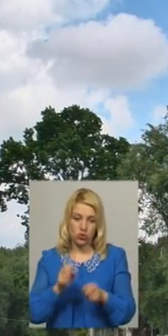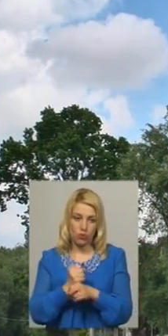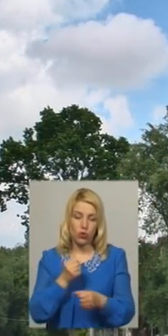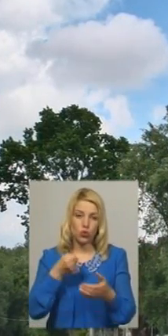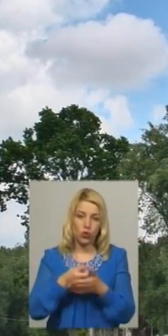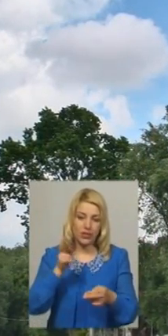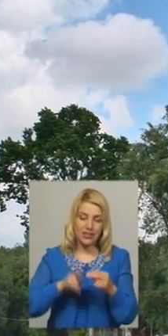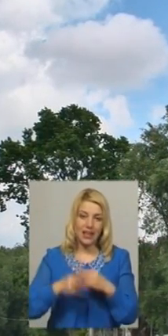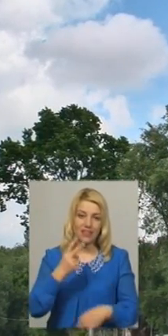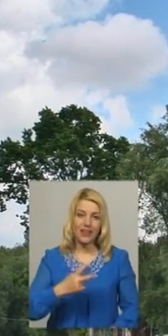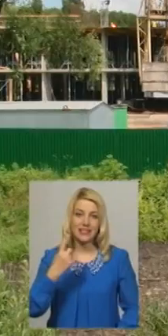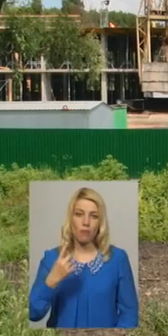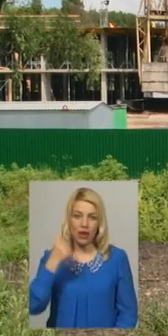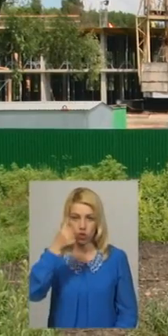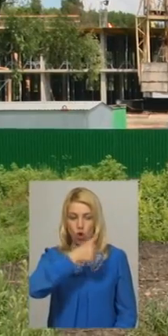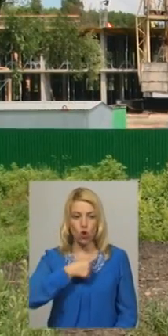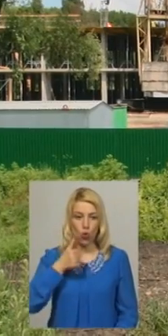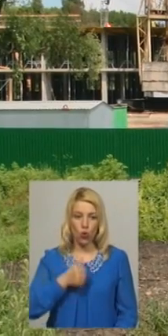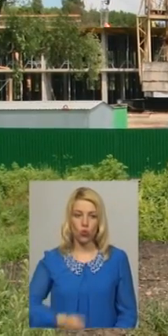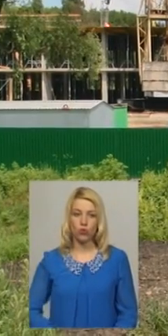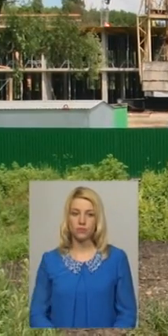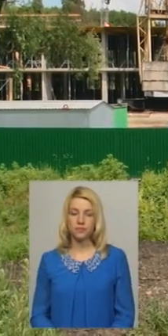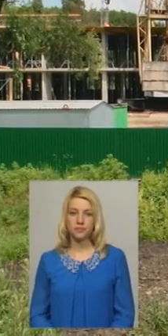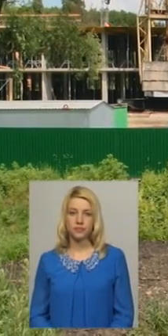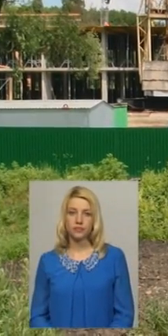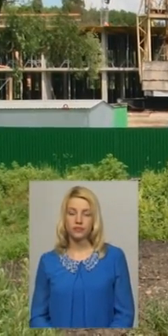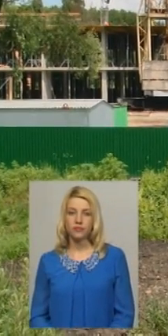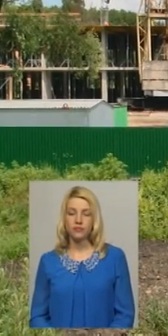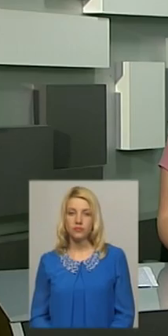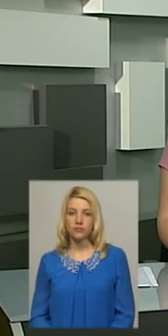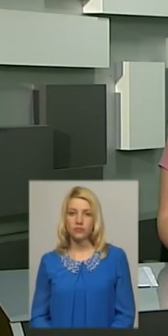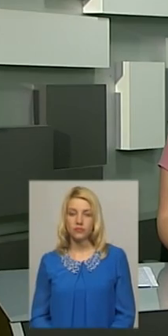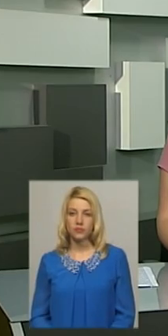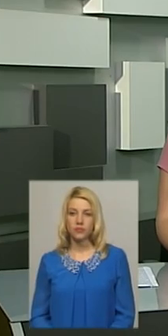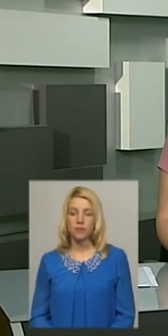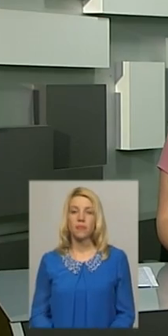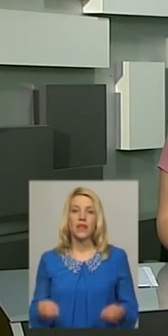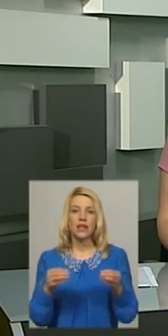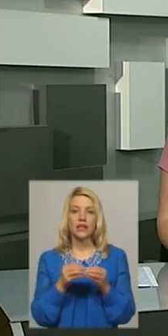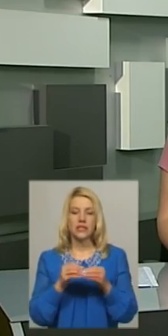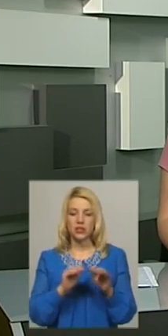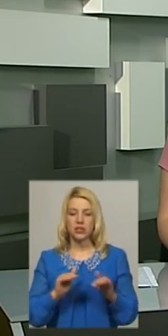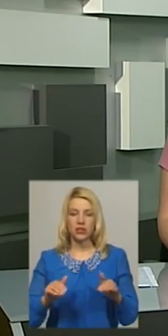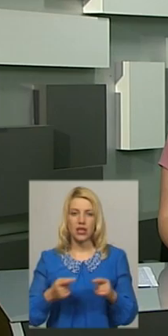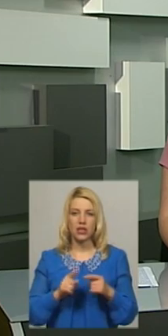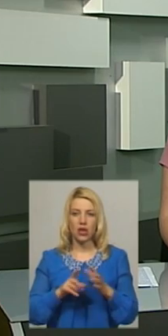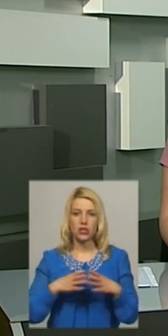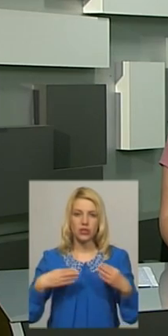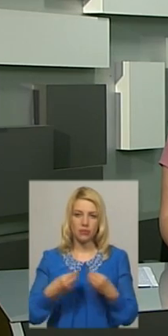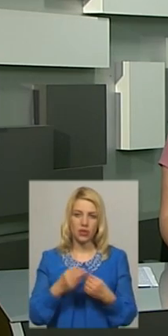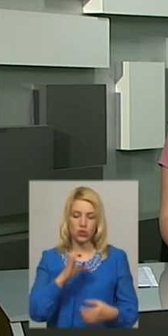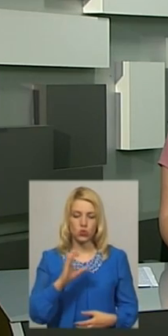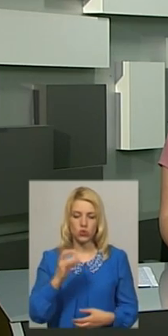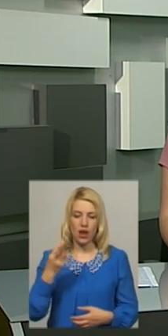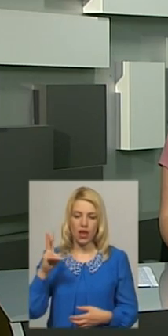року. Леся Боровець, Юрій Чорний, Іван Мовчан. Новини Поділля Центр. 10 дітей родини Сусляків з Хмельниччини